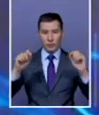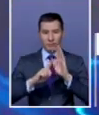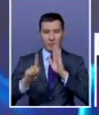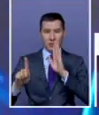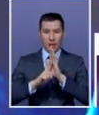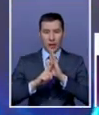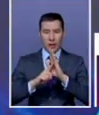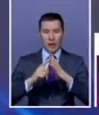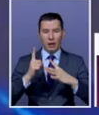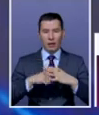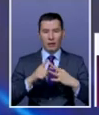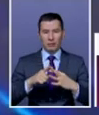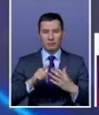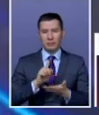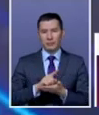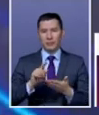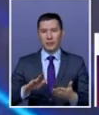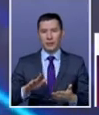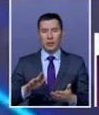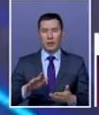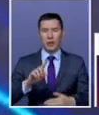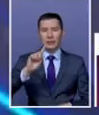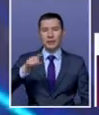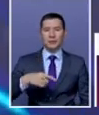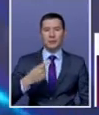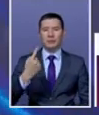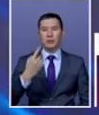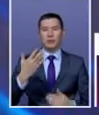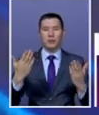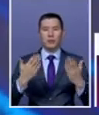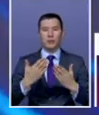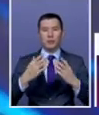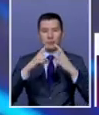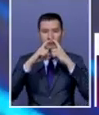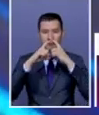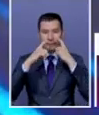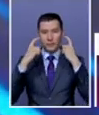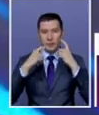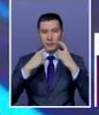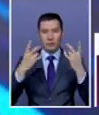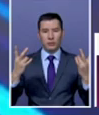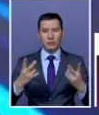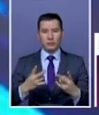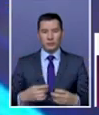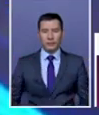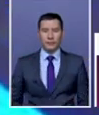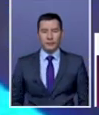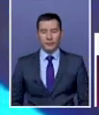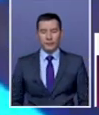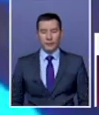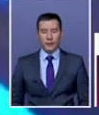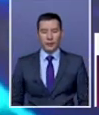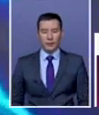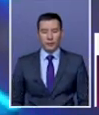Это такая фейковая информация сейчас гуляет в социальных сетях. Она не соответствует действительности. Маски же детям во